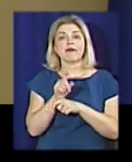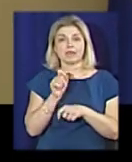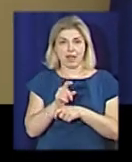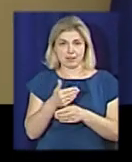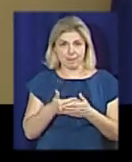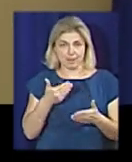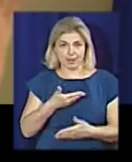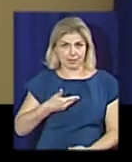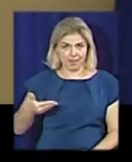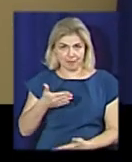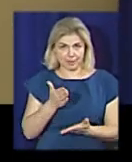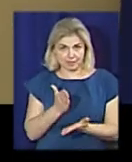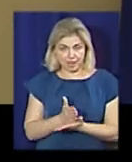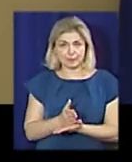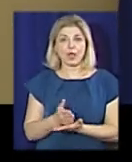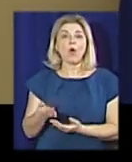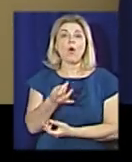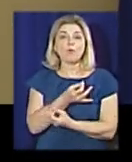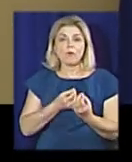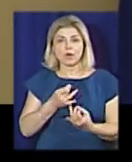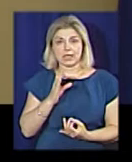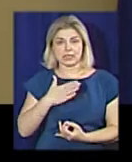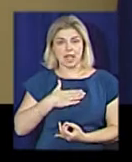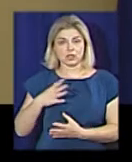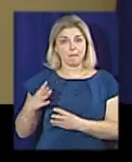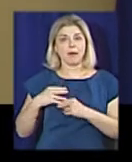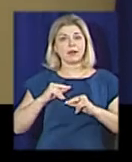І обговорюємо з нашими партнерами,